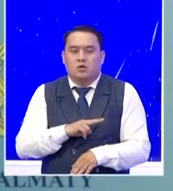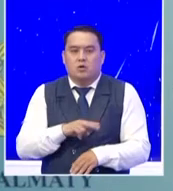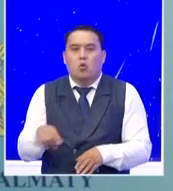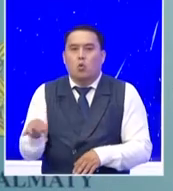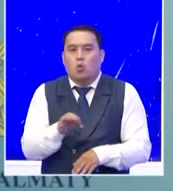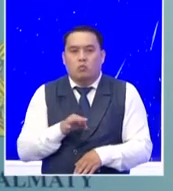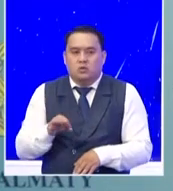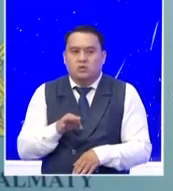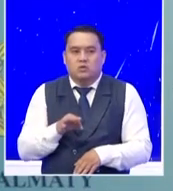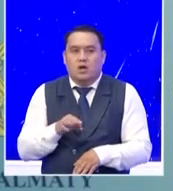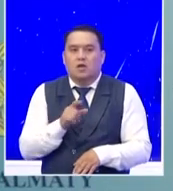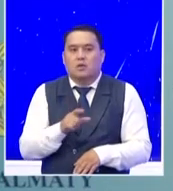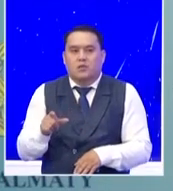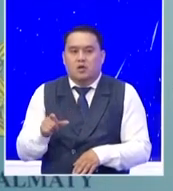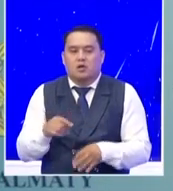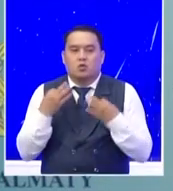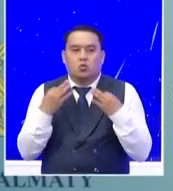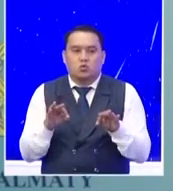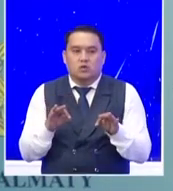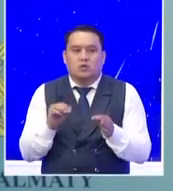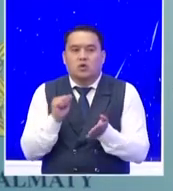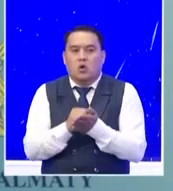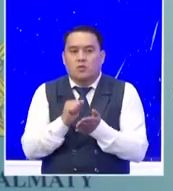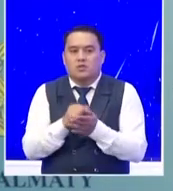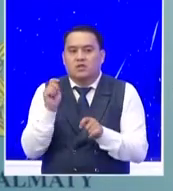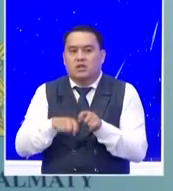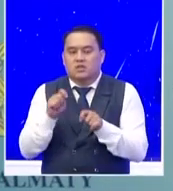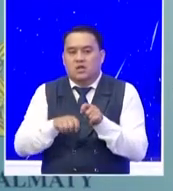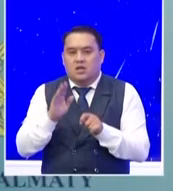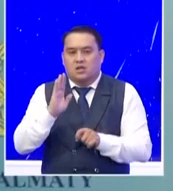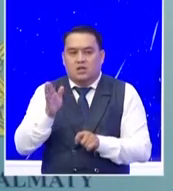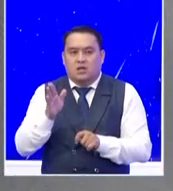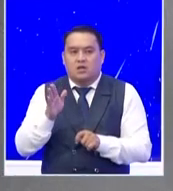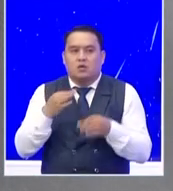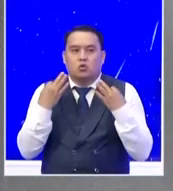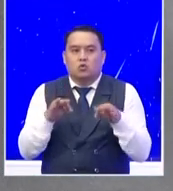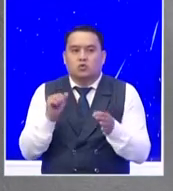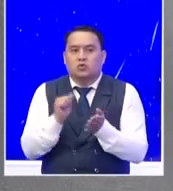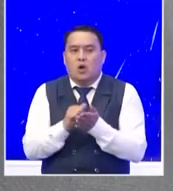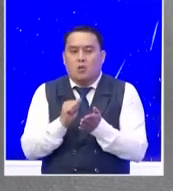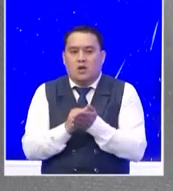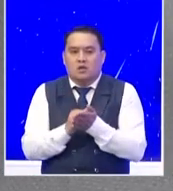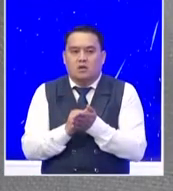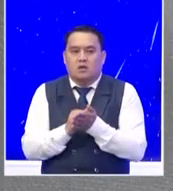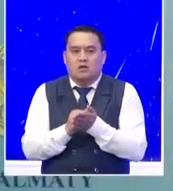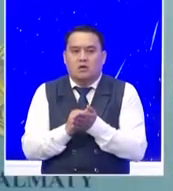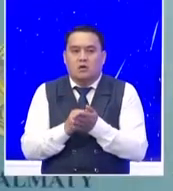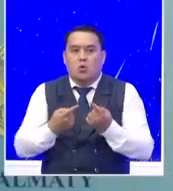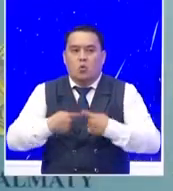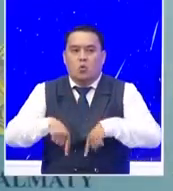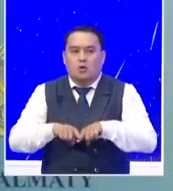облыс аумағына кіретін адамдар сондай-ақ рұқсат беруші құжаттар тексеріледі. Рұқсат беретін құжаттар ол жергілікті атқарушы